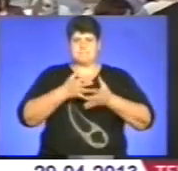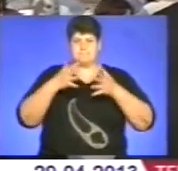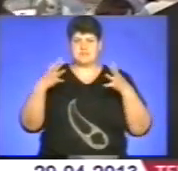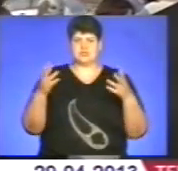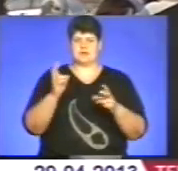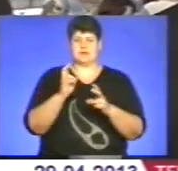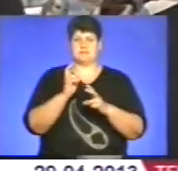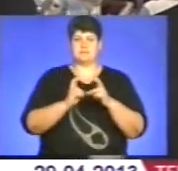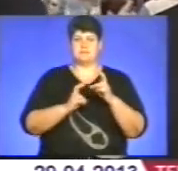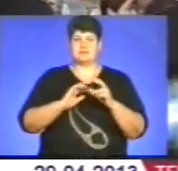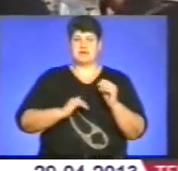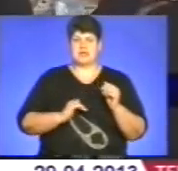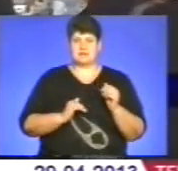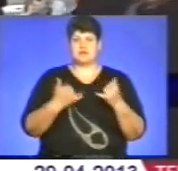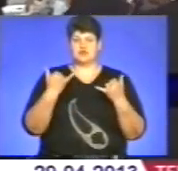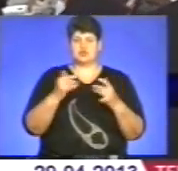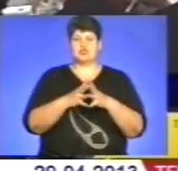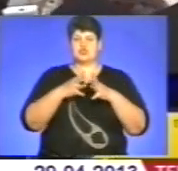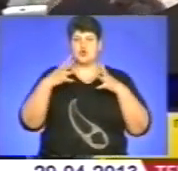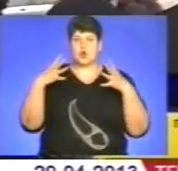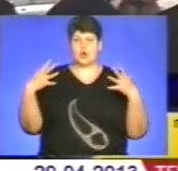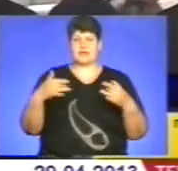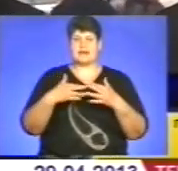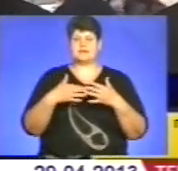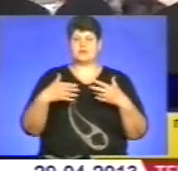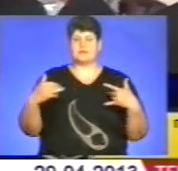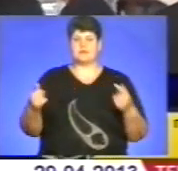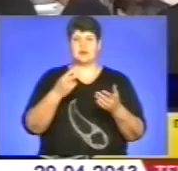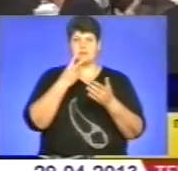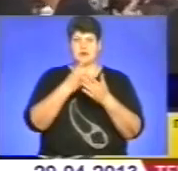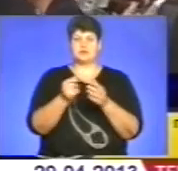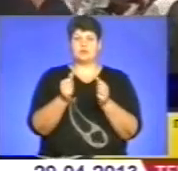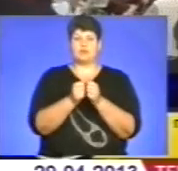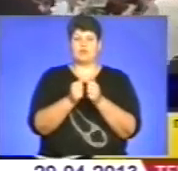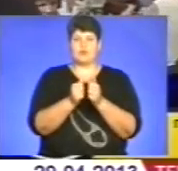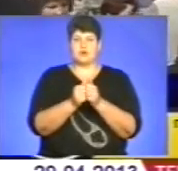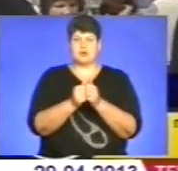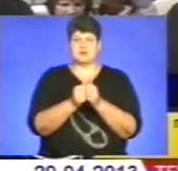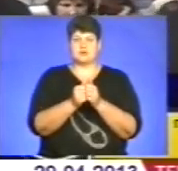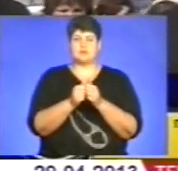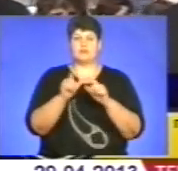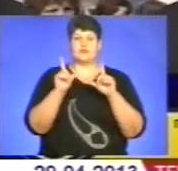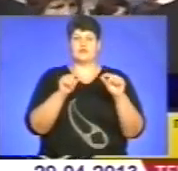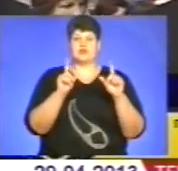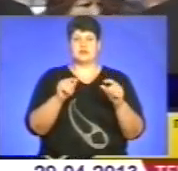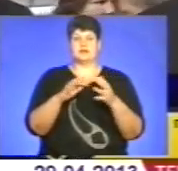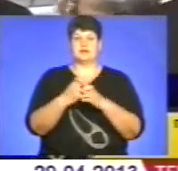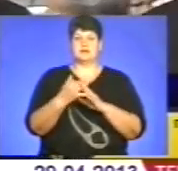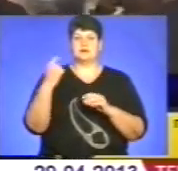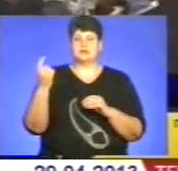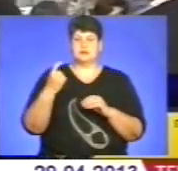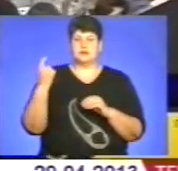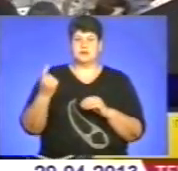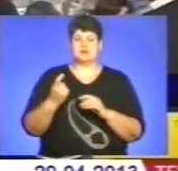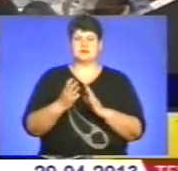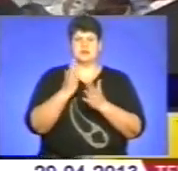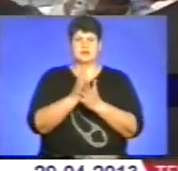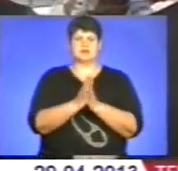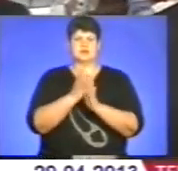досить широкий асортимент. Ми бачимо тут поряд, рядом, що повіжали аграрії, які тут стоять